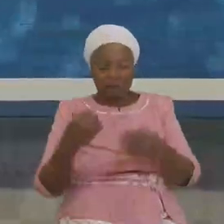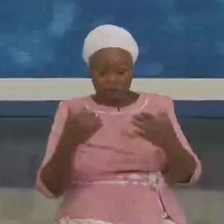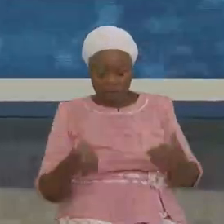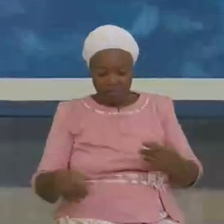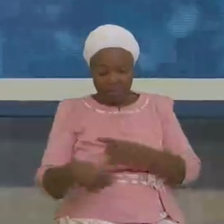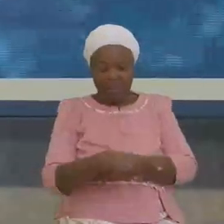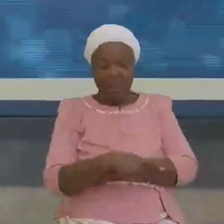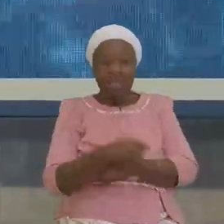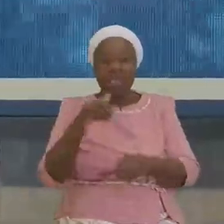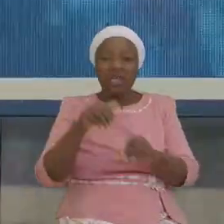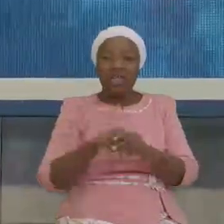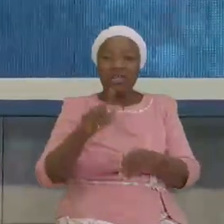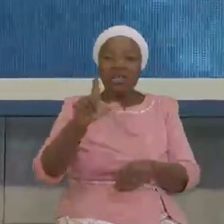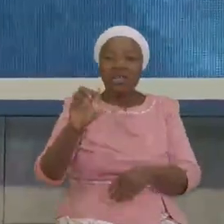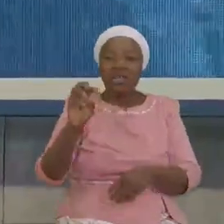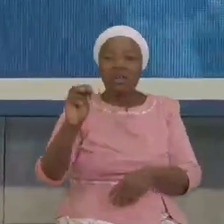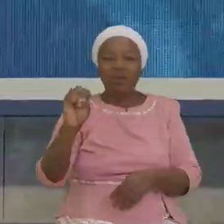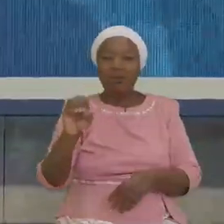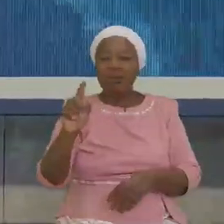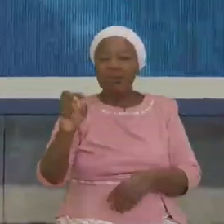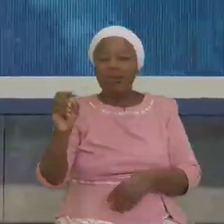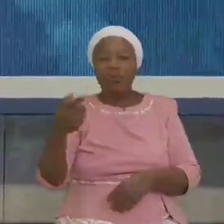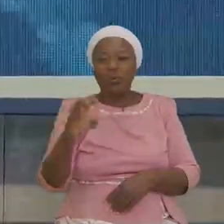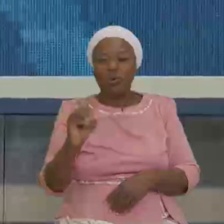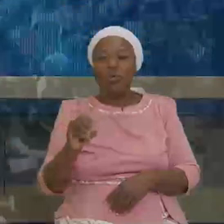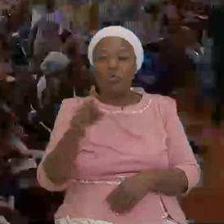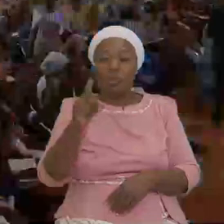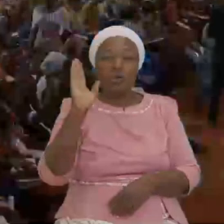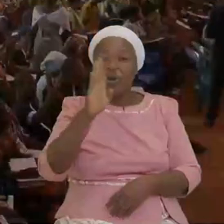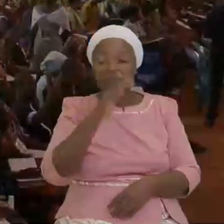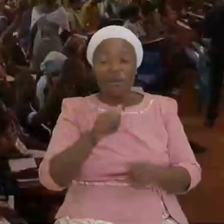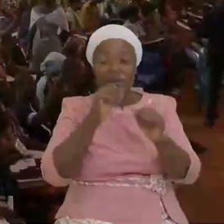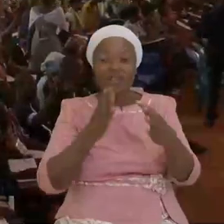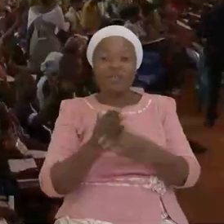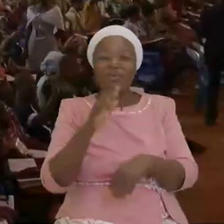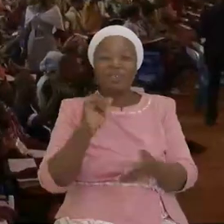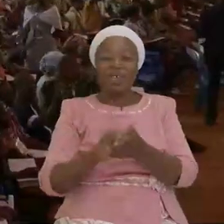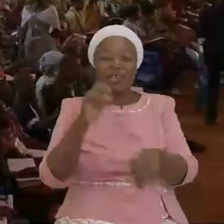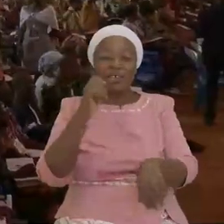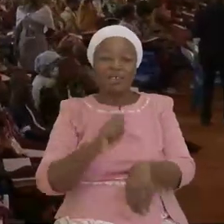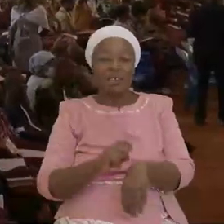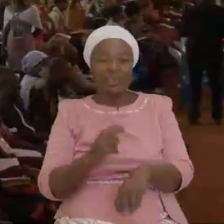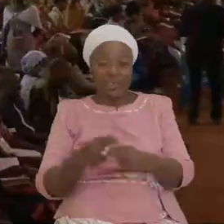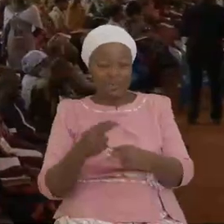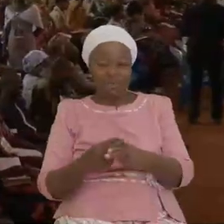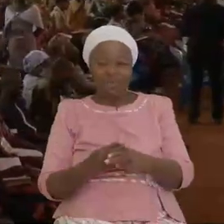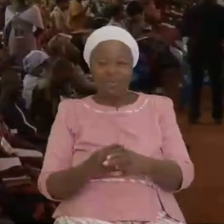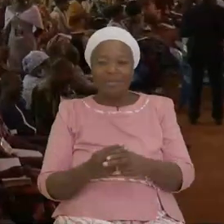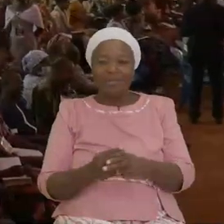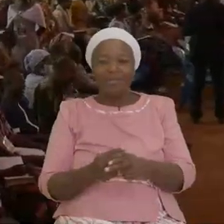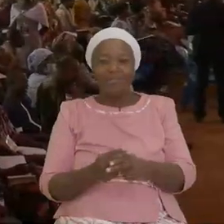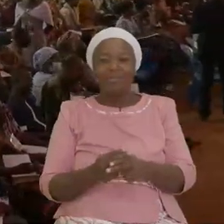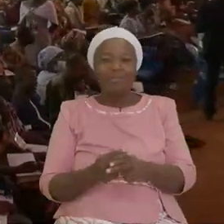que les hommes seront délivrés. Et aujourd'hui, à Lomé, au